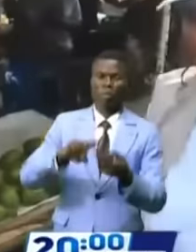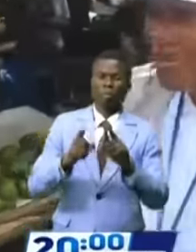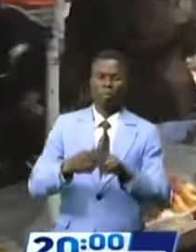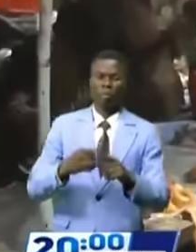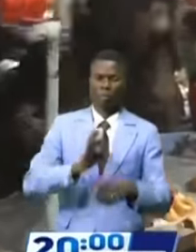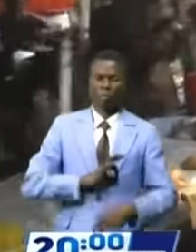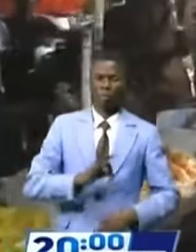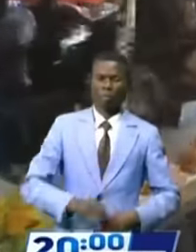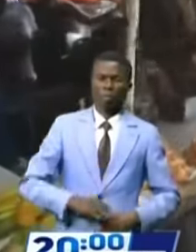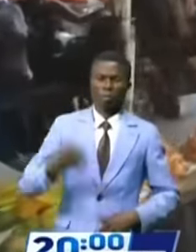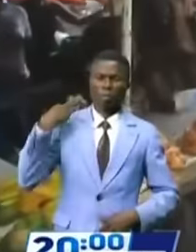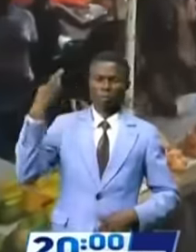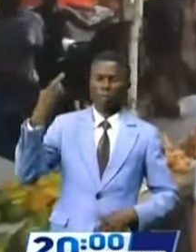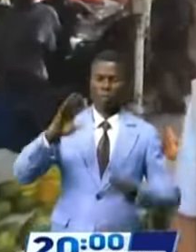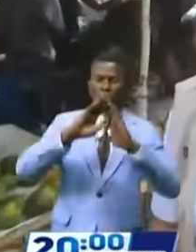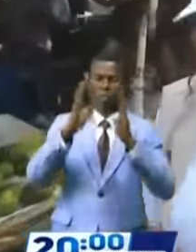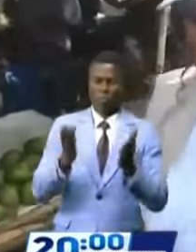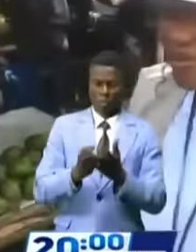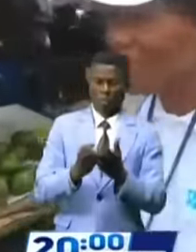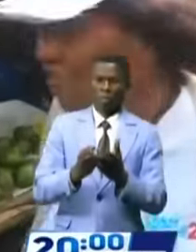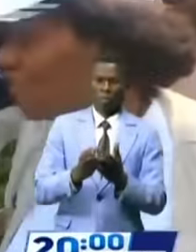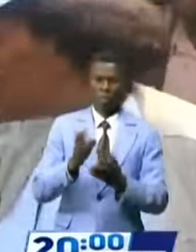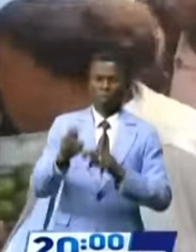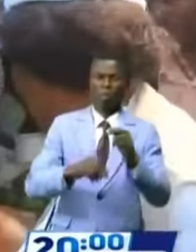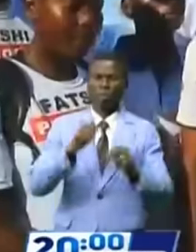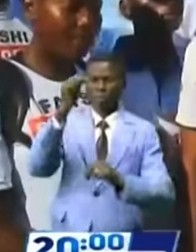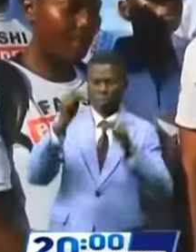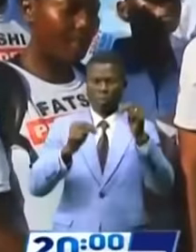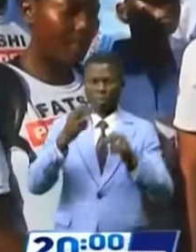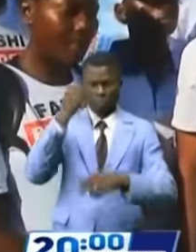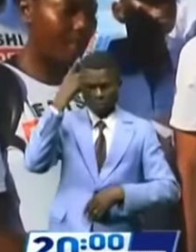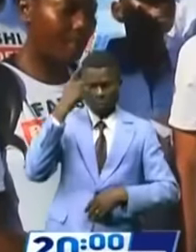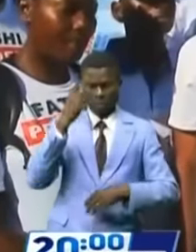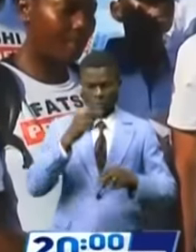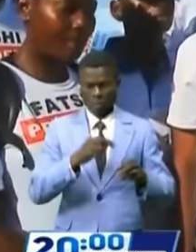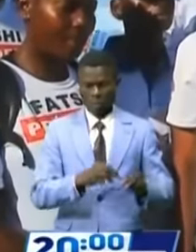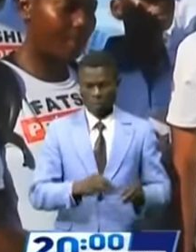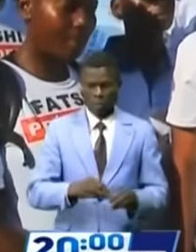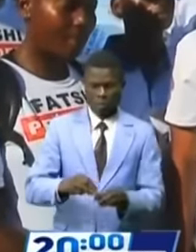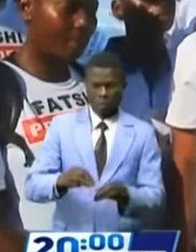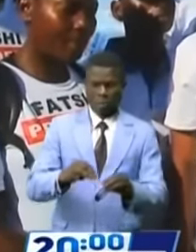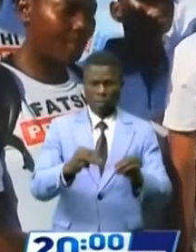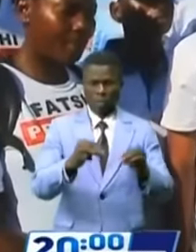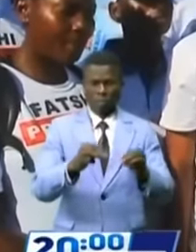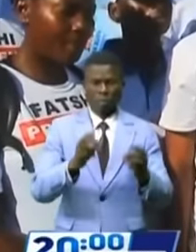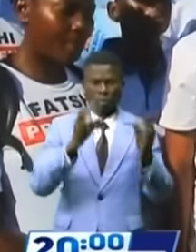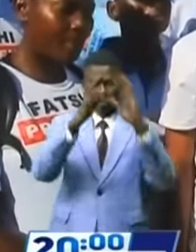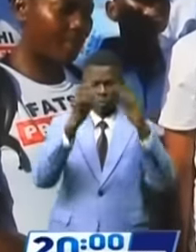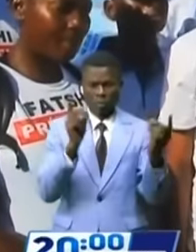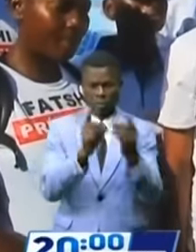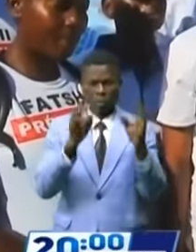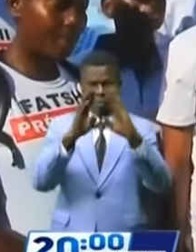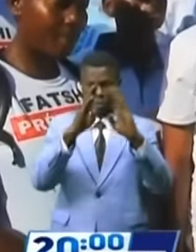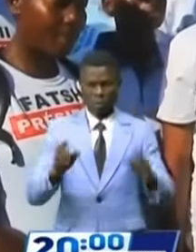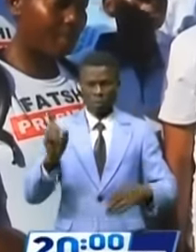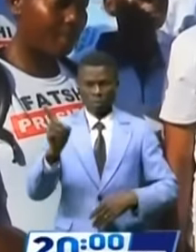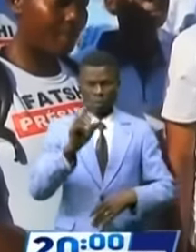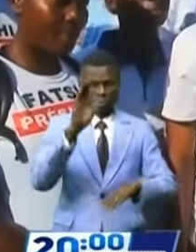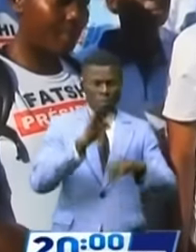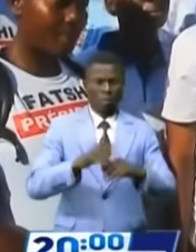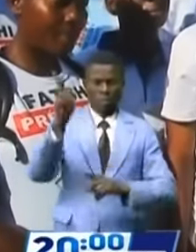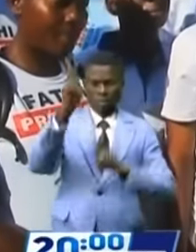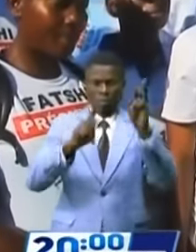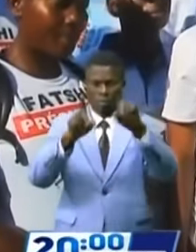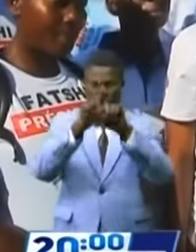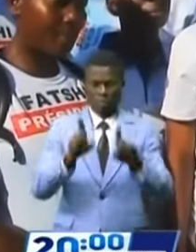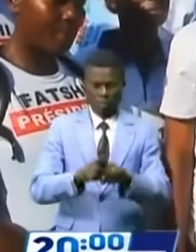collaborateurs, candidats à tous les niveaux. Nous avons compris que la stratégie de proximité touche le peuple. En même